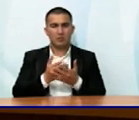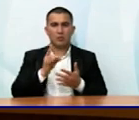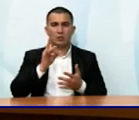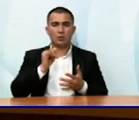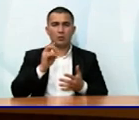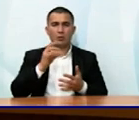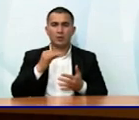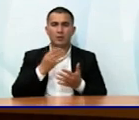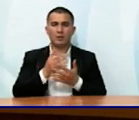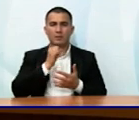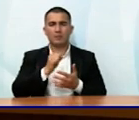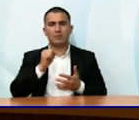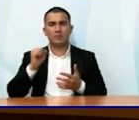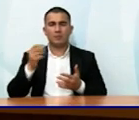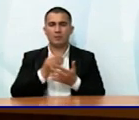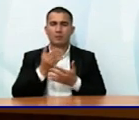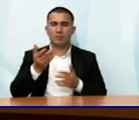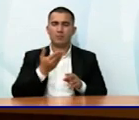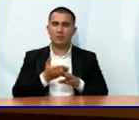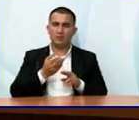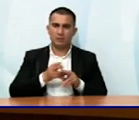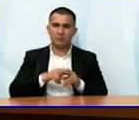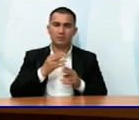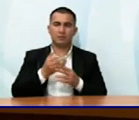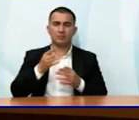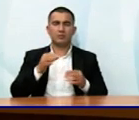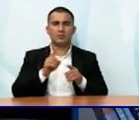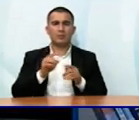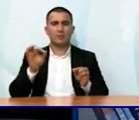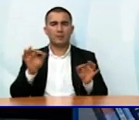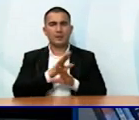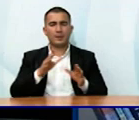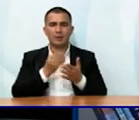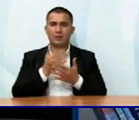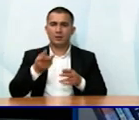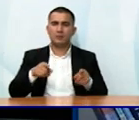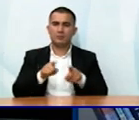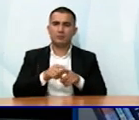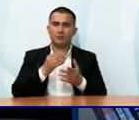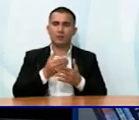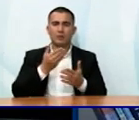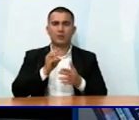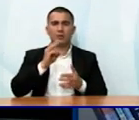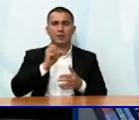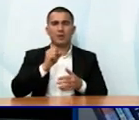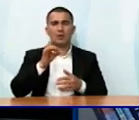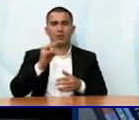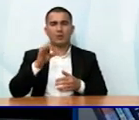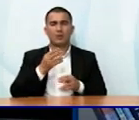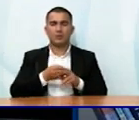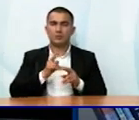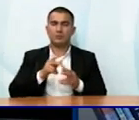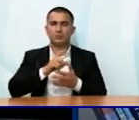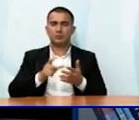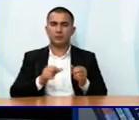ruboiy a shaklida qofiyalansa, taronai ruboiy deyiladi va Navoiyda taronai ruboiylar talaygiri.